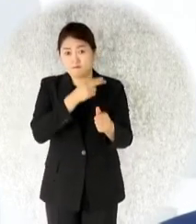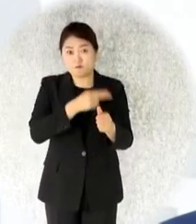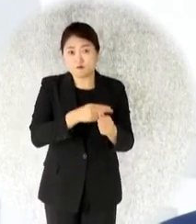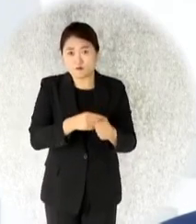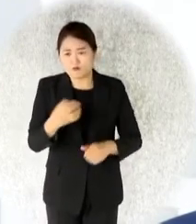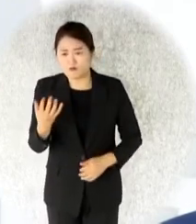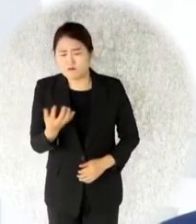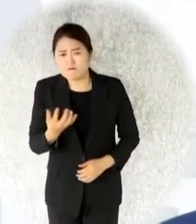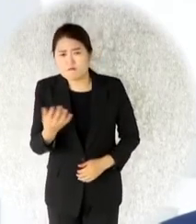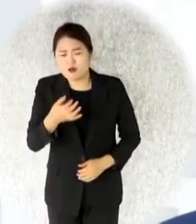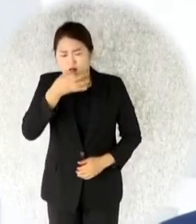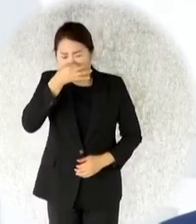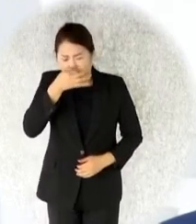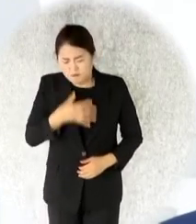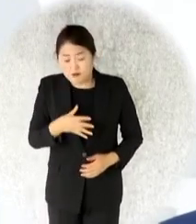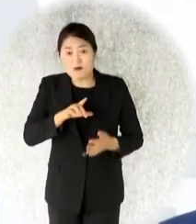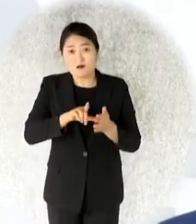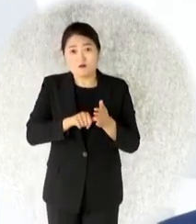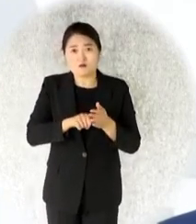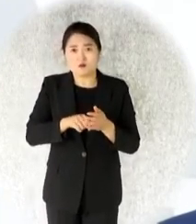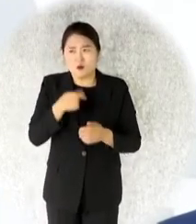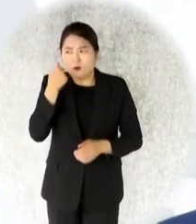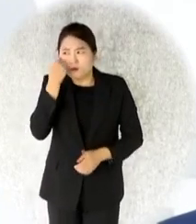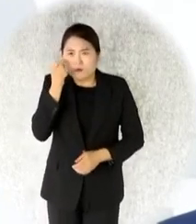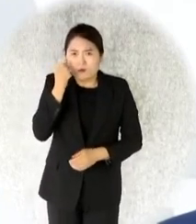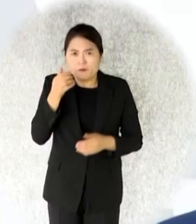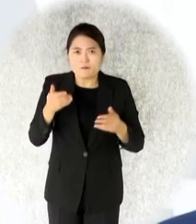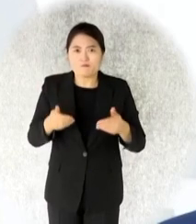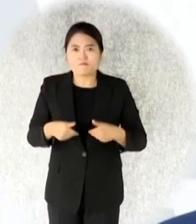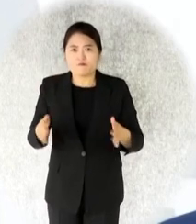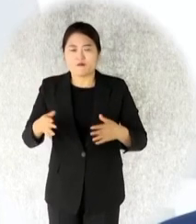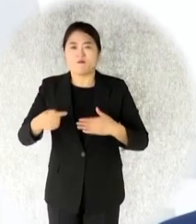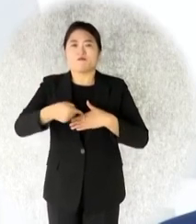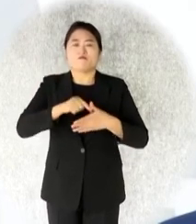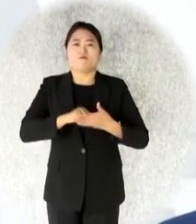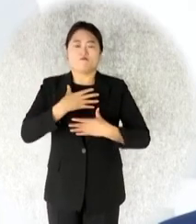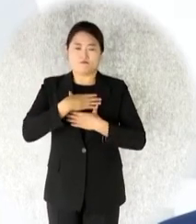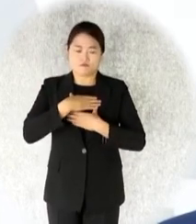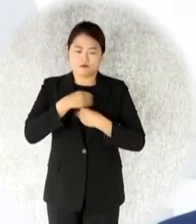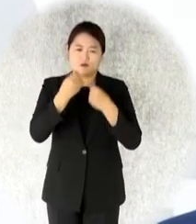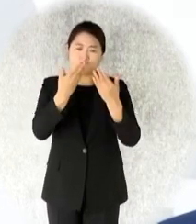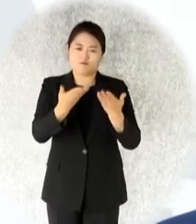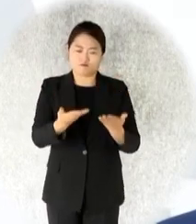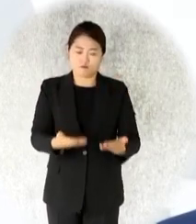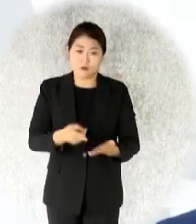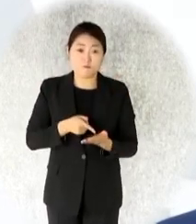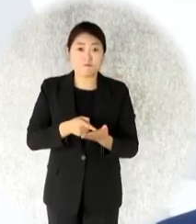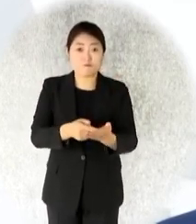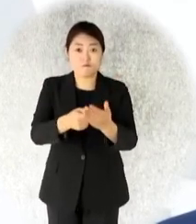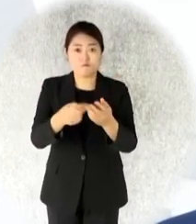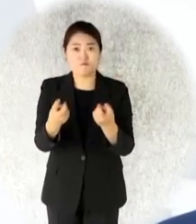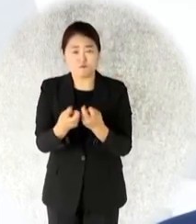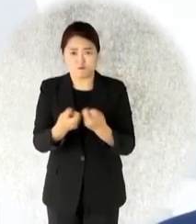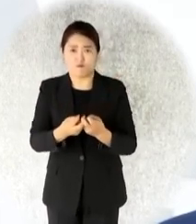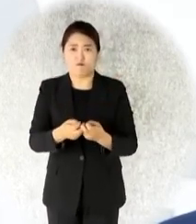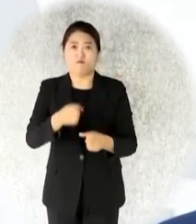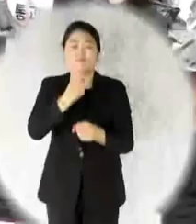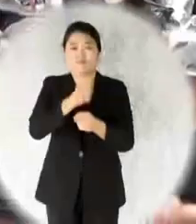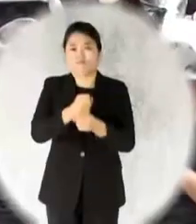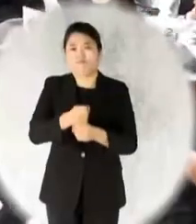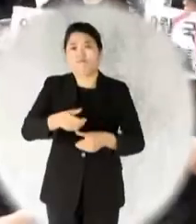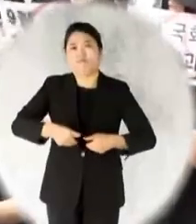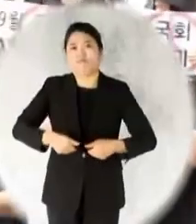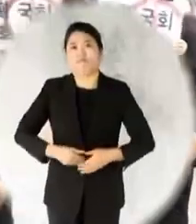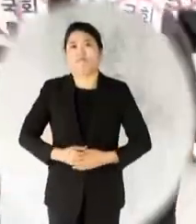아프고 힘들 때 눈치 보지 않고 마음 놓고 쉴 수 있게 만들어야 합니다